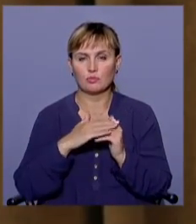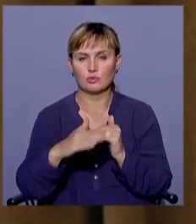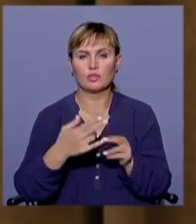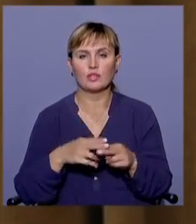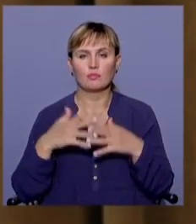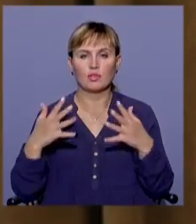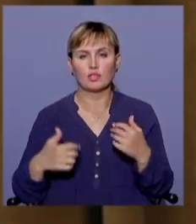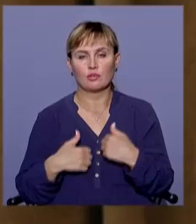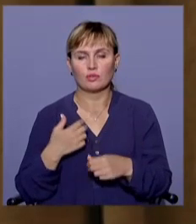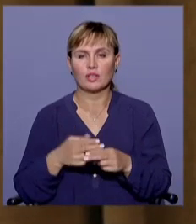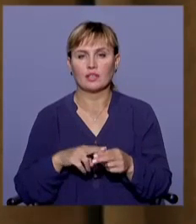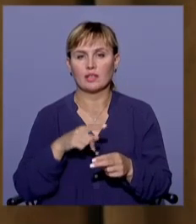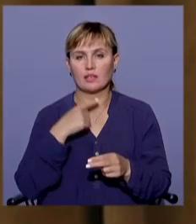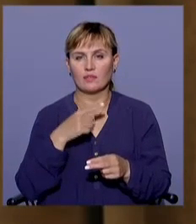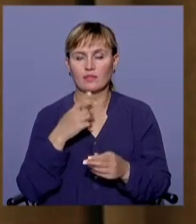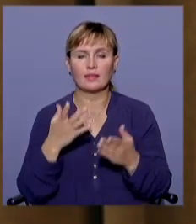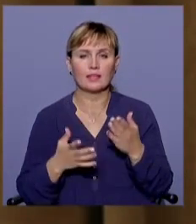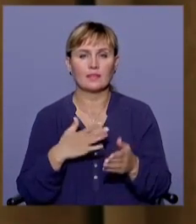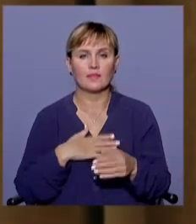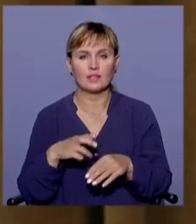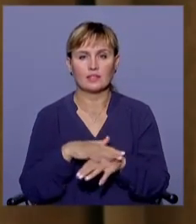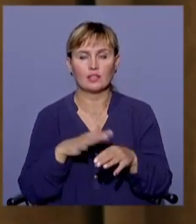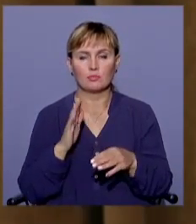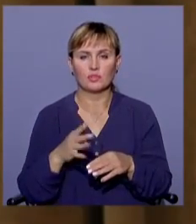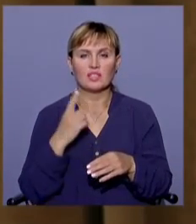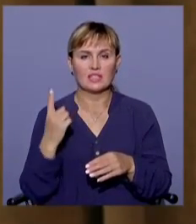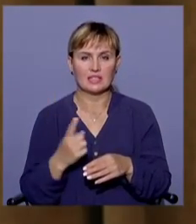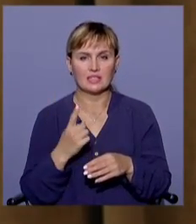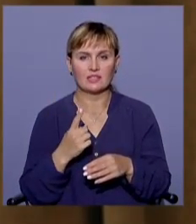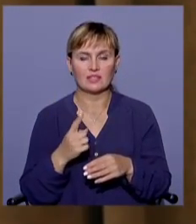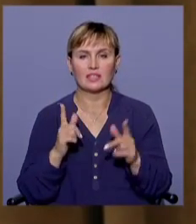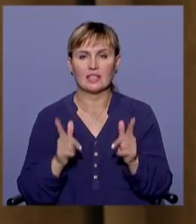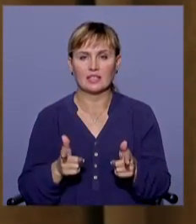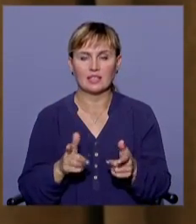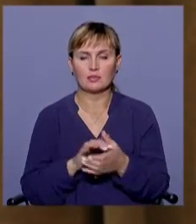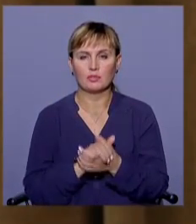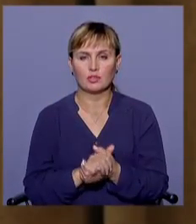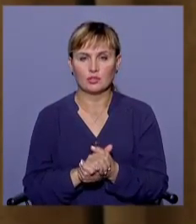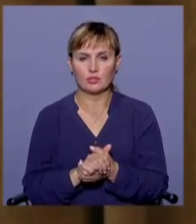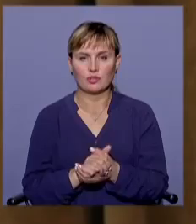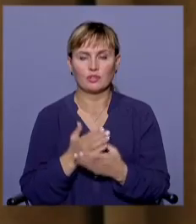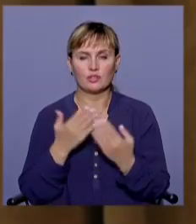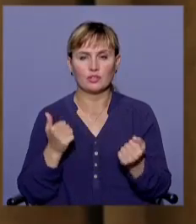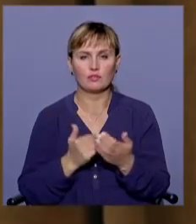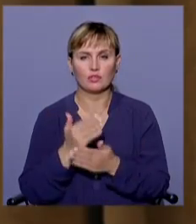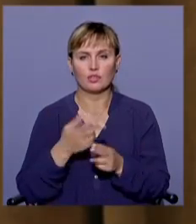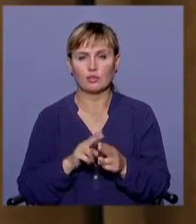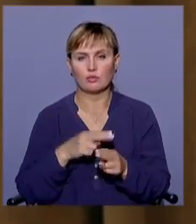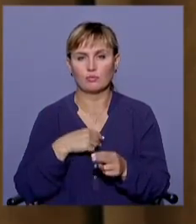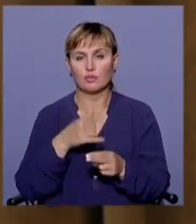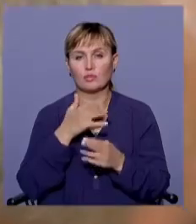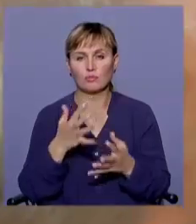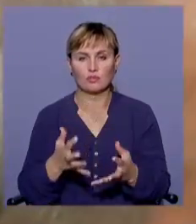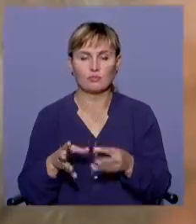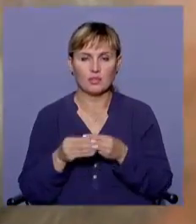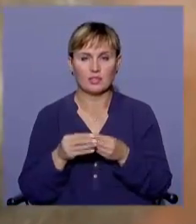огромная гордость. То есть это говорит, если в нашей стране будет единство, согласие, сплоченность, нет вершин, которые мы не можем вместе